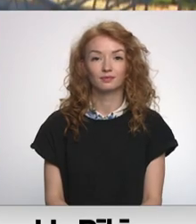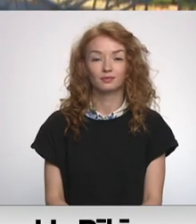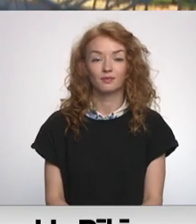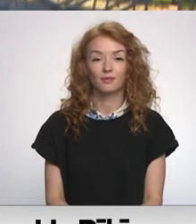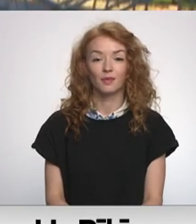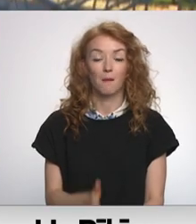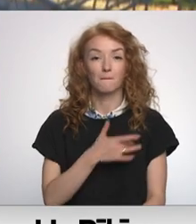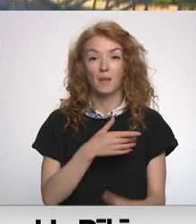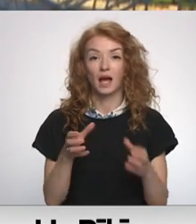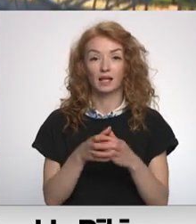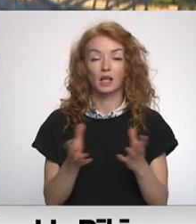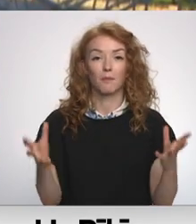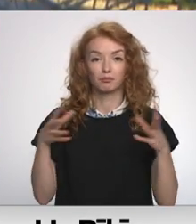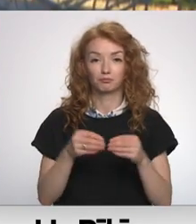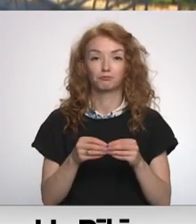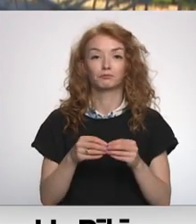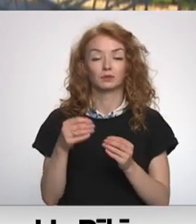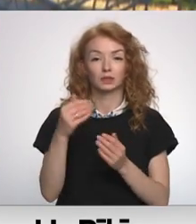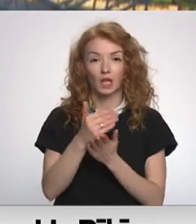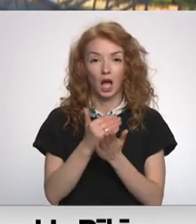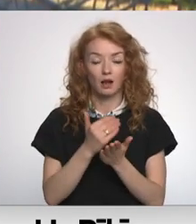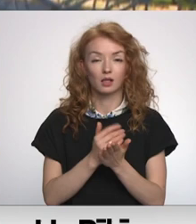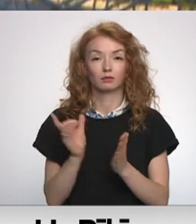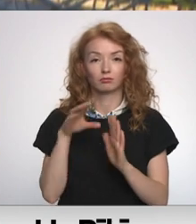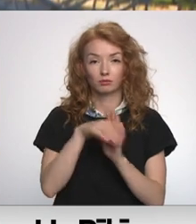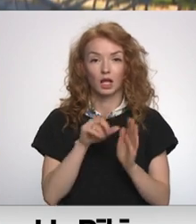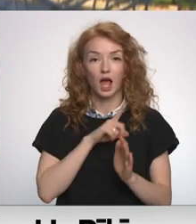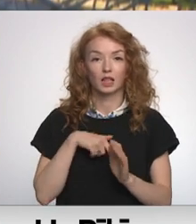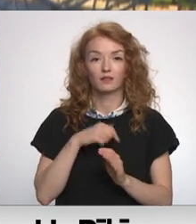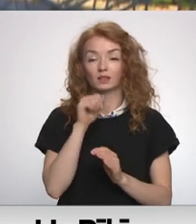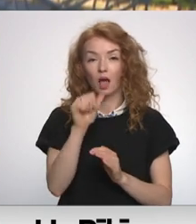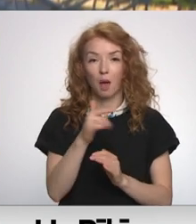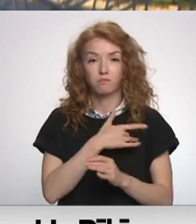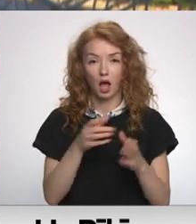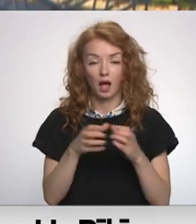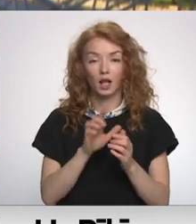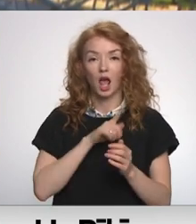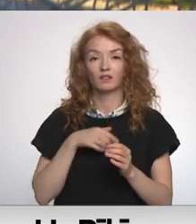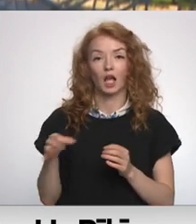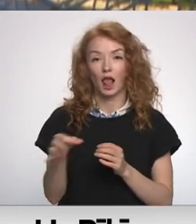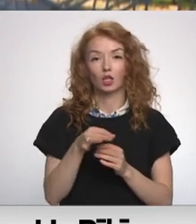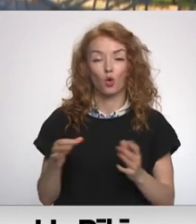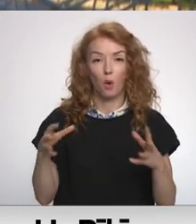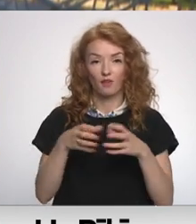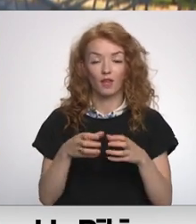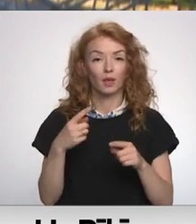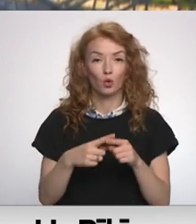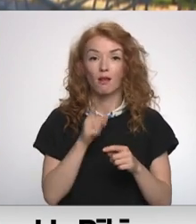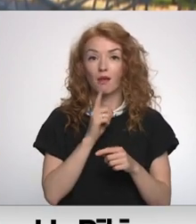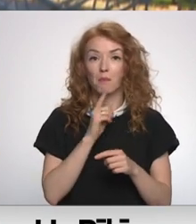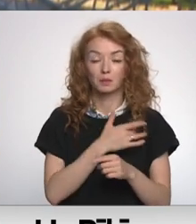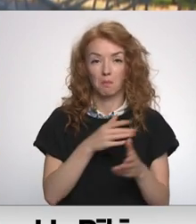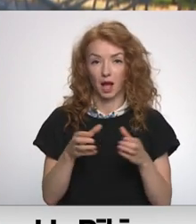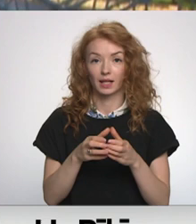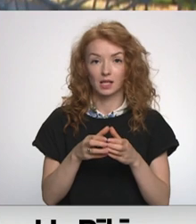Tikmēr partija apvienība apvienotais saraksts, kurā ietilpst Latvijas zaļā partija, Latvijas reģiona apvienība un Liepājas